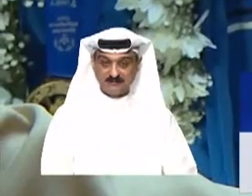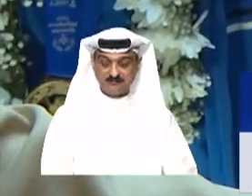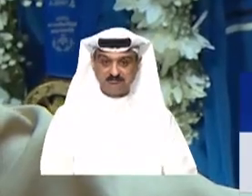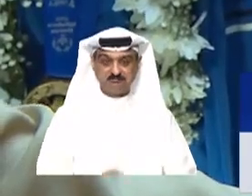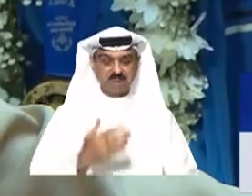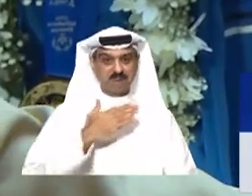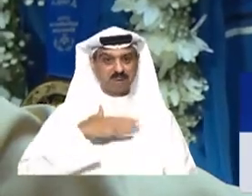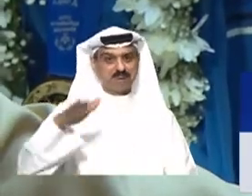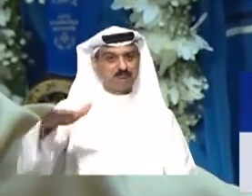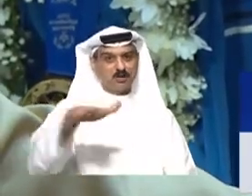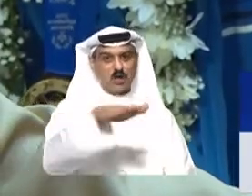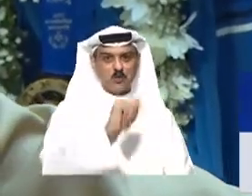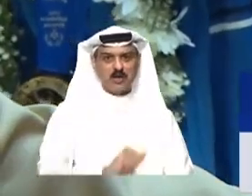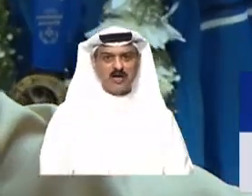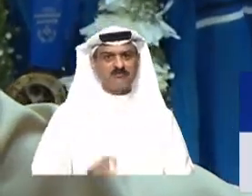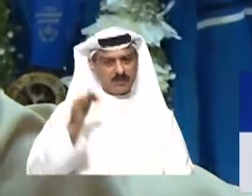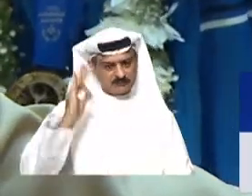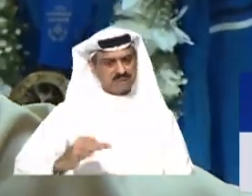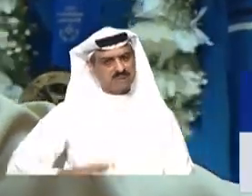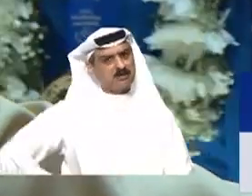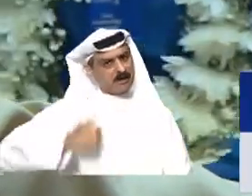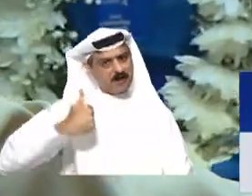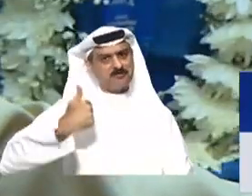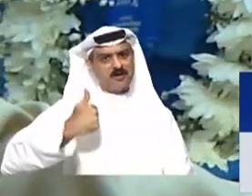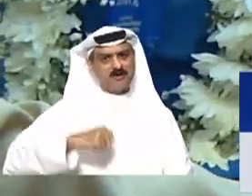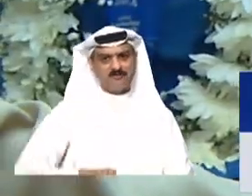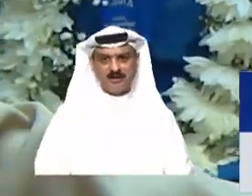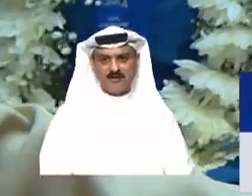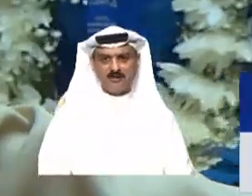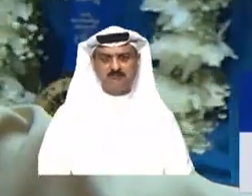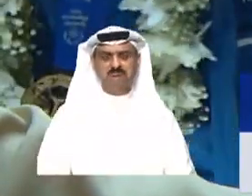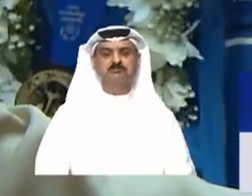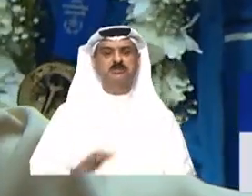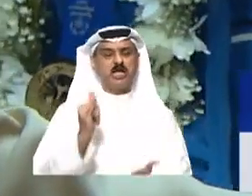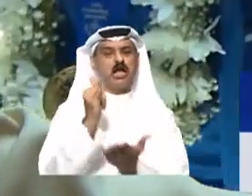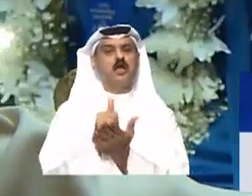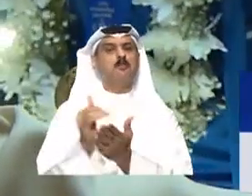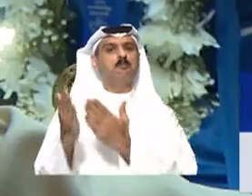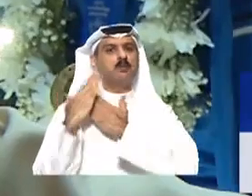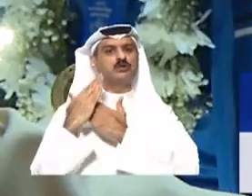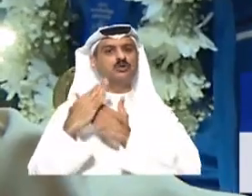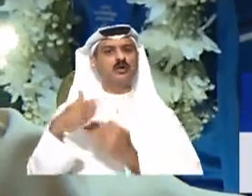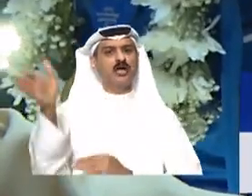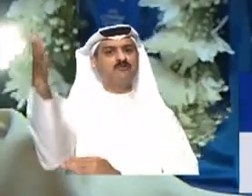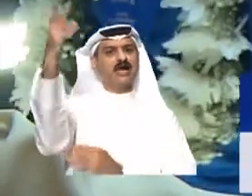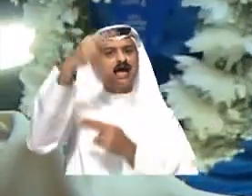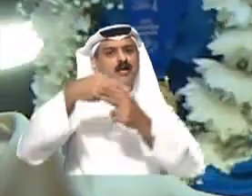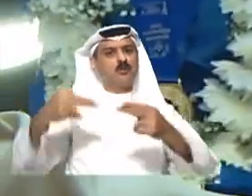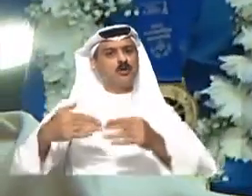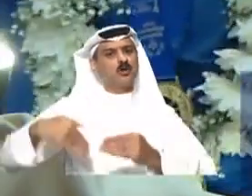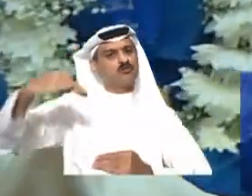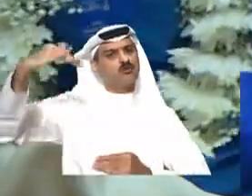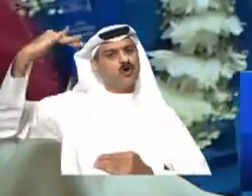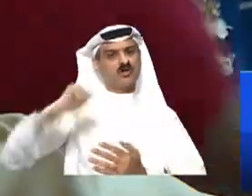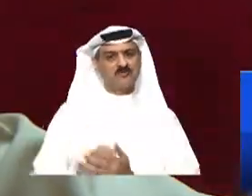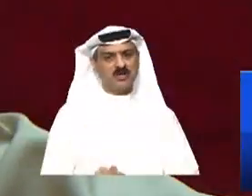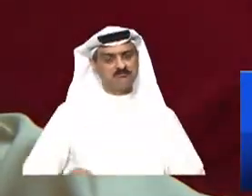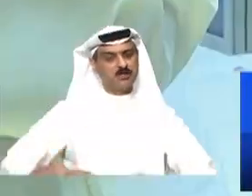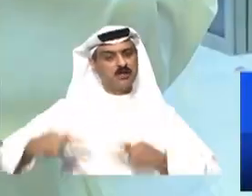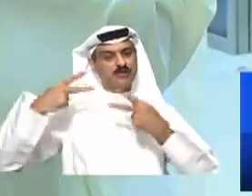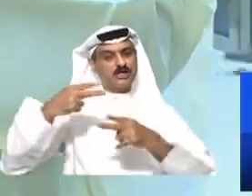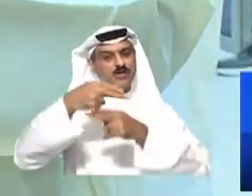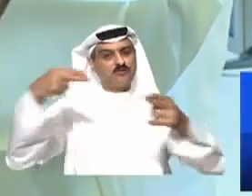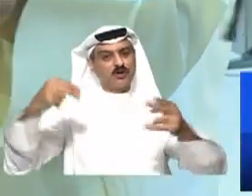أبنائنا أثبتوا بأنهم قادرين وأنهم قد المسؤولية ورفعوا علم الكويت وشرفوا الكويت جزاهم الله